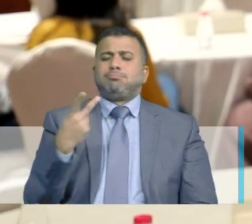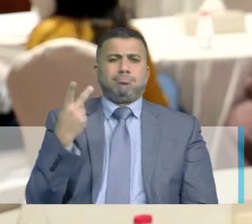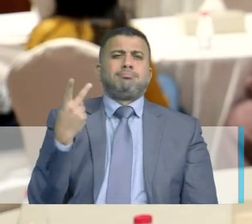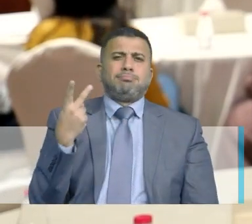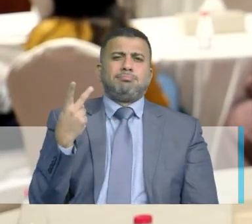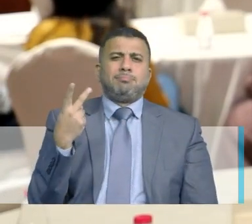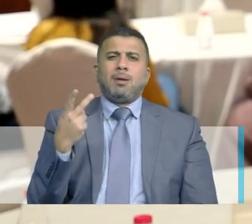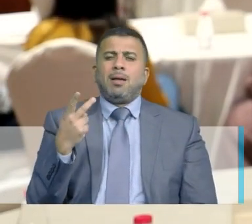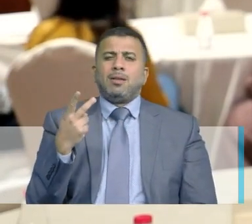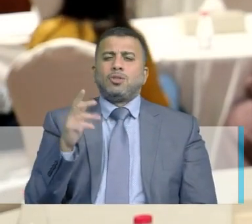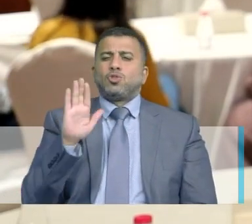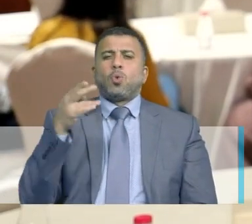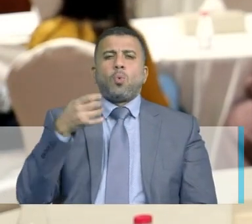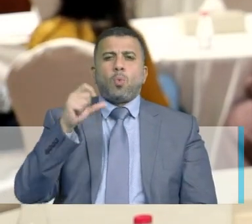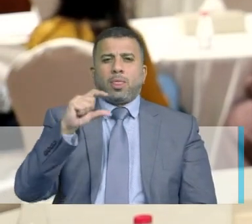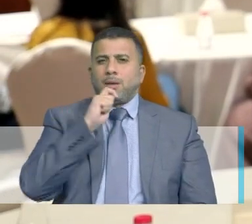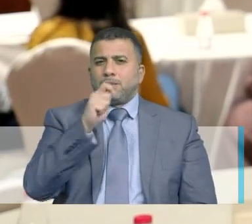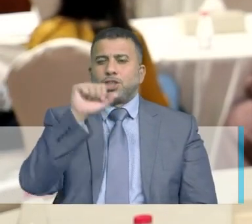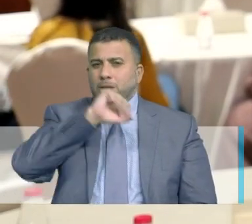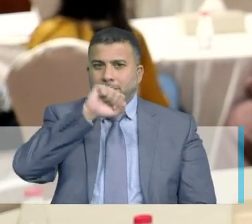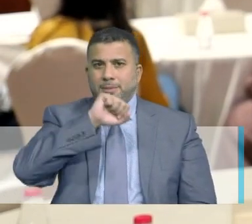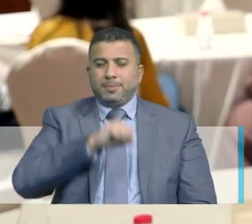لاخبر الدار سعود الكتبي الشارقه